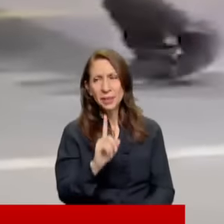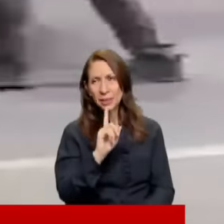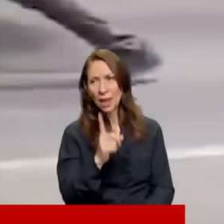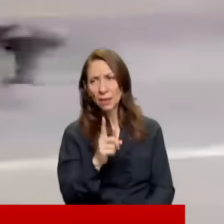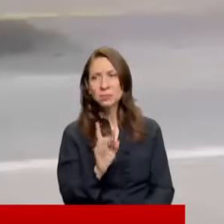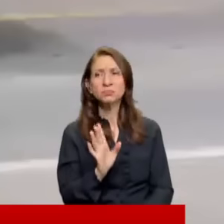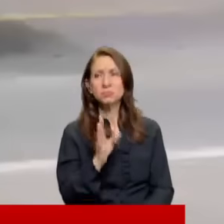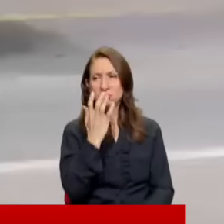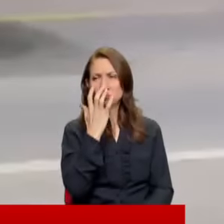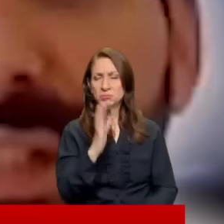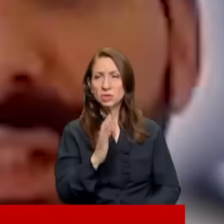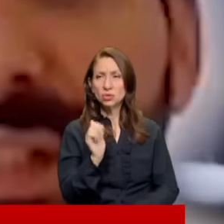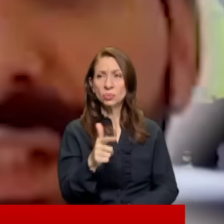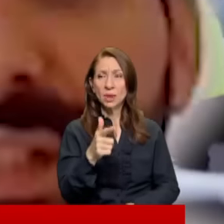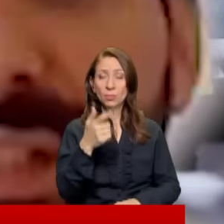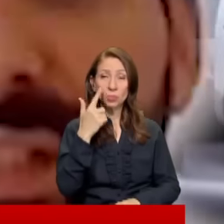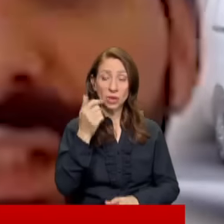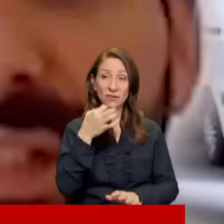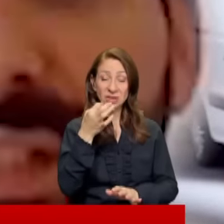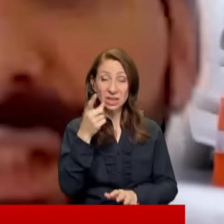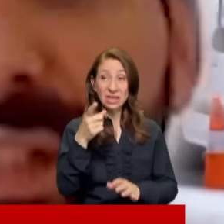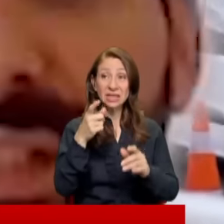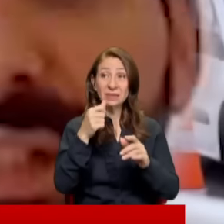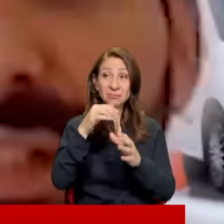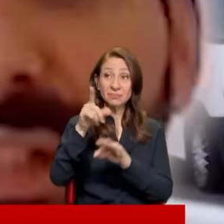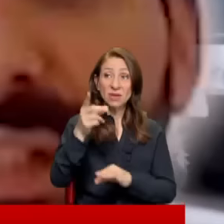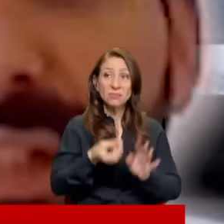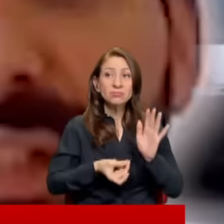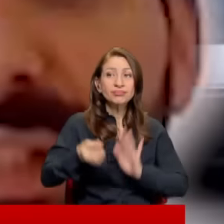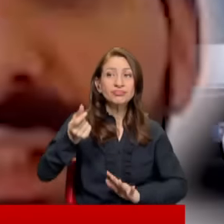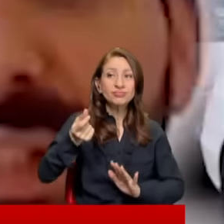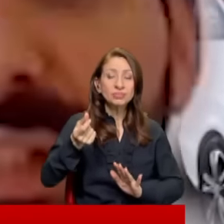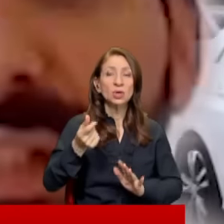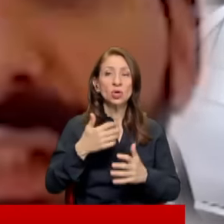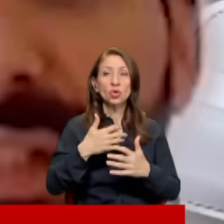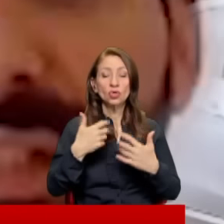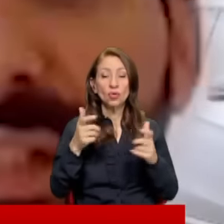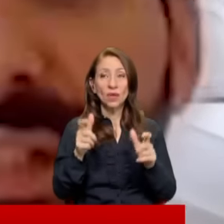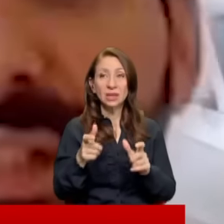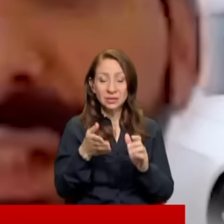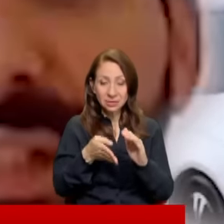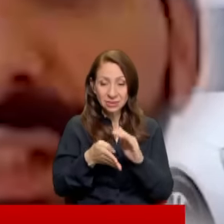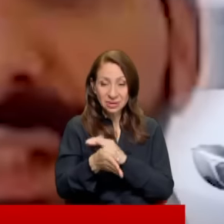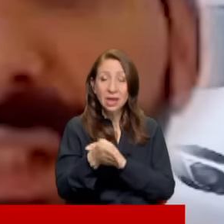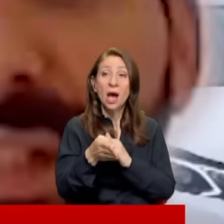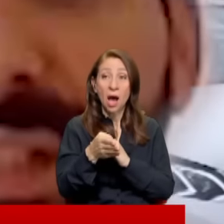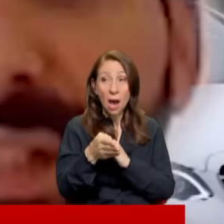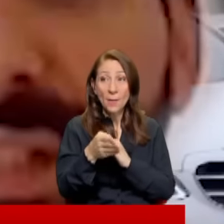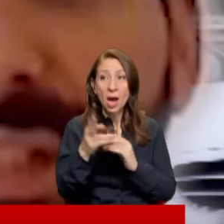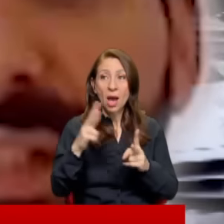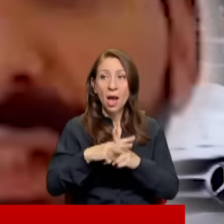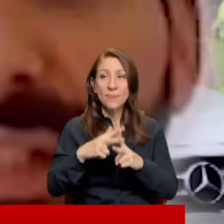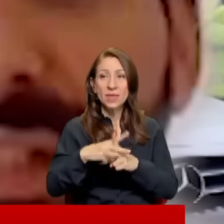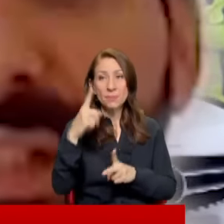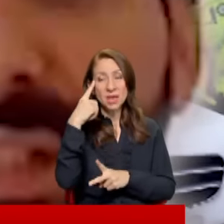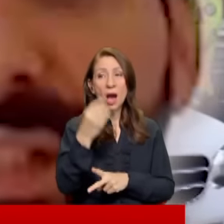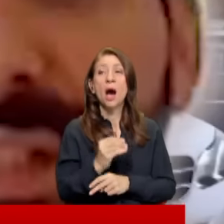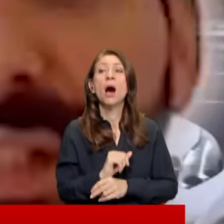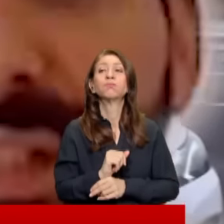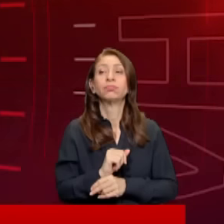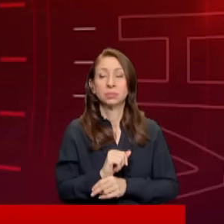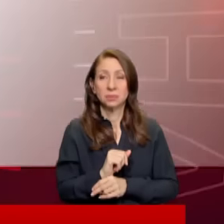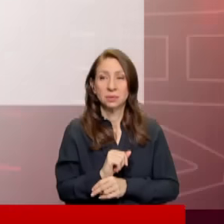vermediğini söyledi Şube Müdürü ifadesinde sert çeliğin Firar ettikten sonra güvenlik uygulamasına takıldığı ama emniyete bildirilmediği